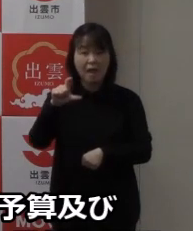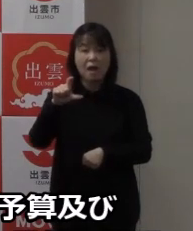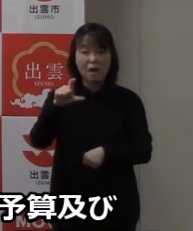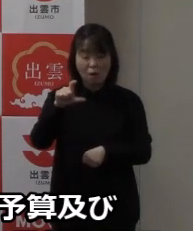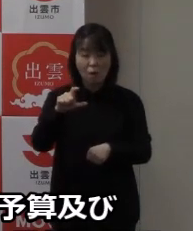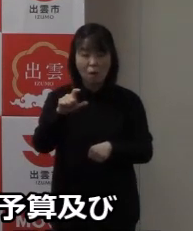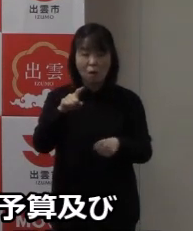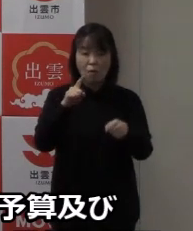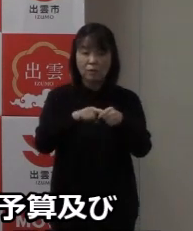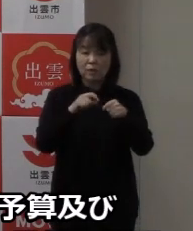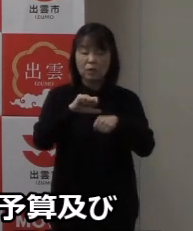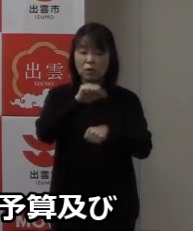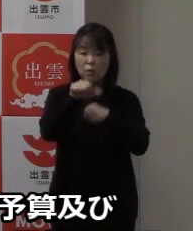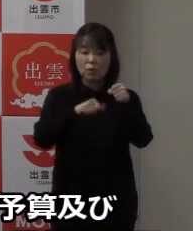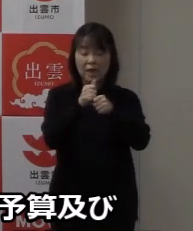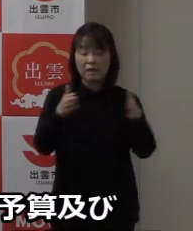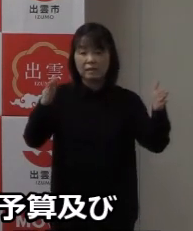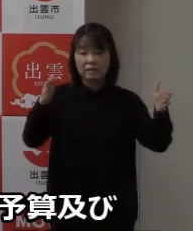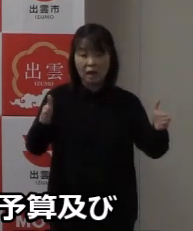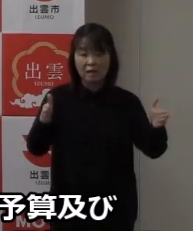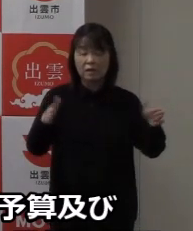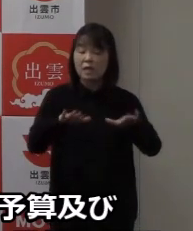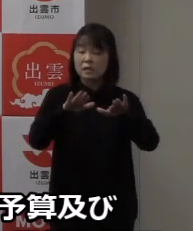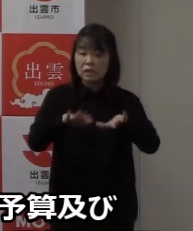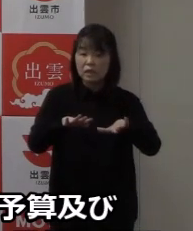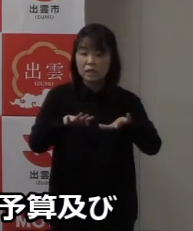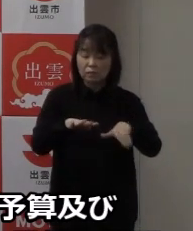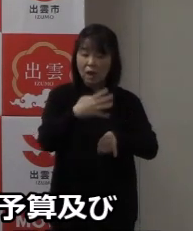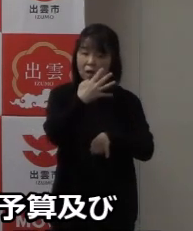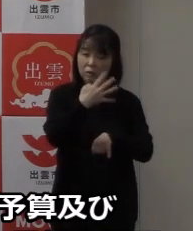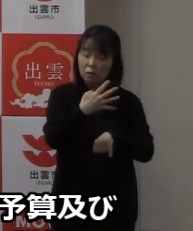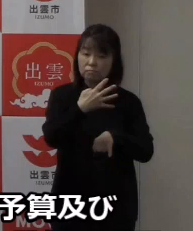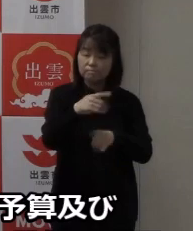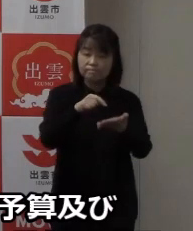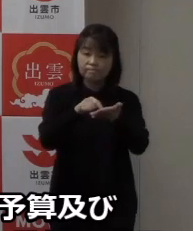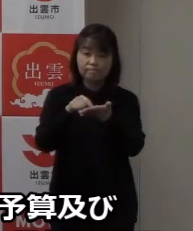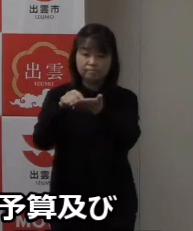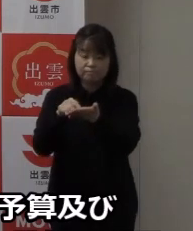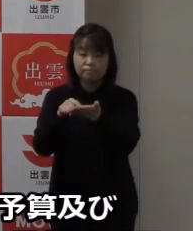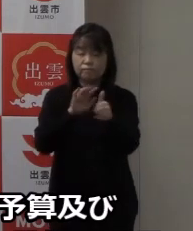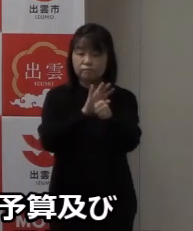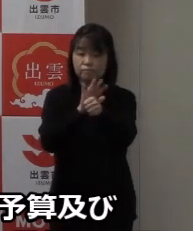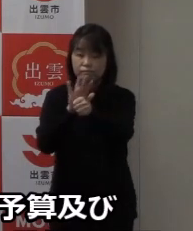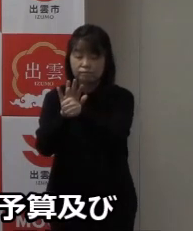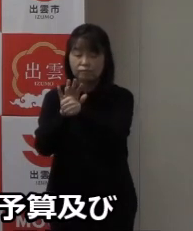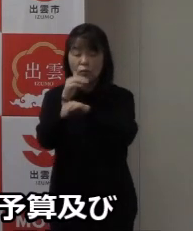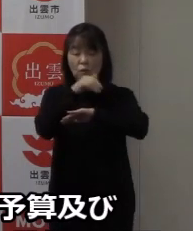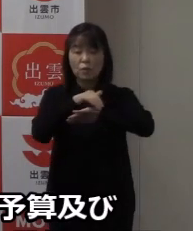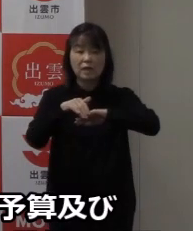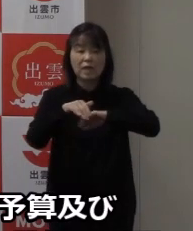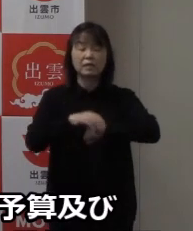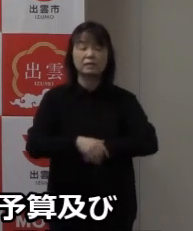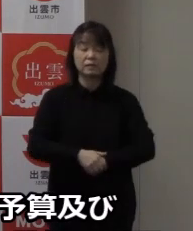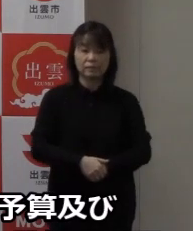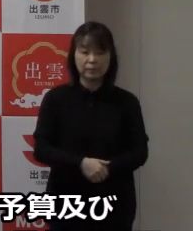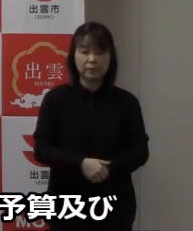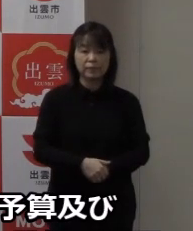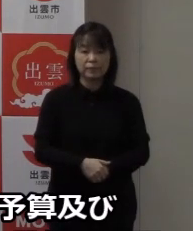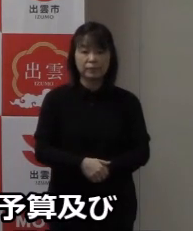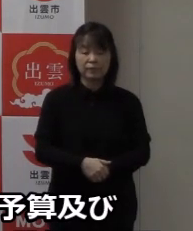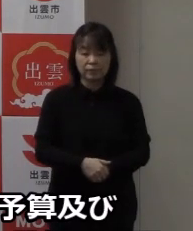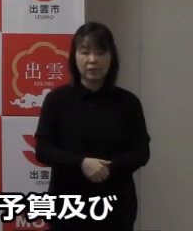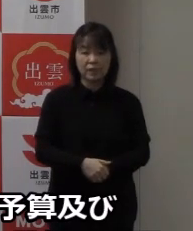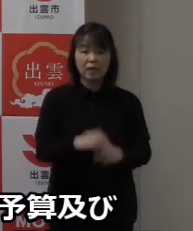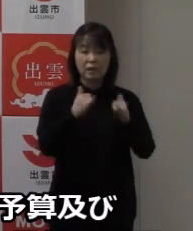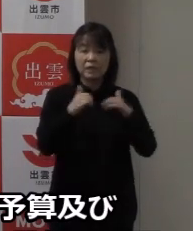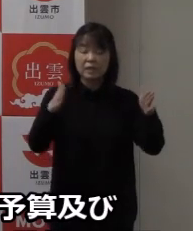最長5年、これも今4件の見込んでいるところであります。4点目のポイントで、民